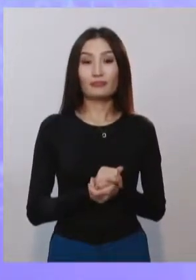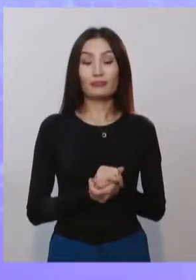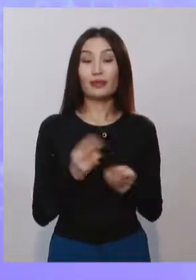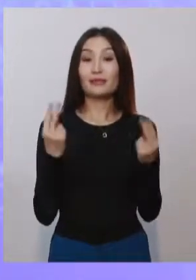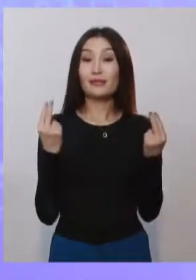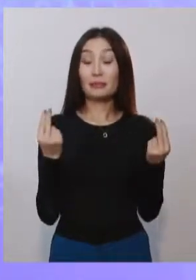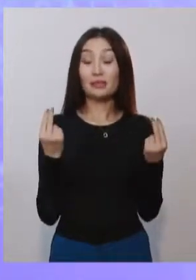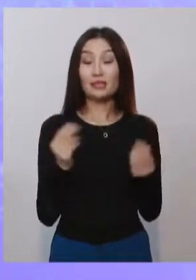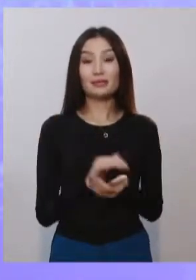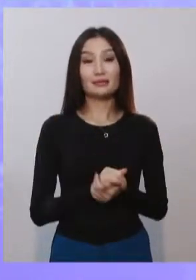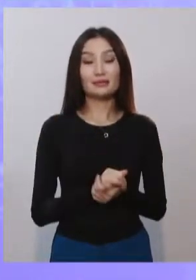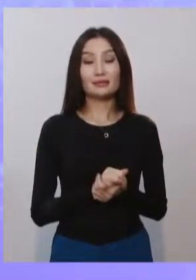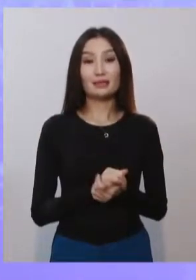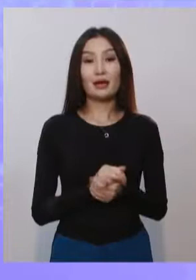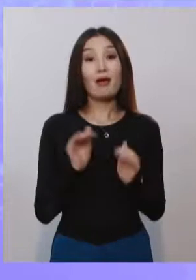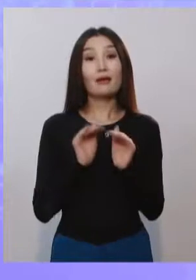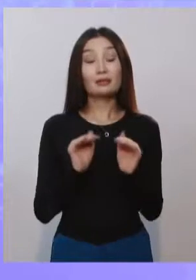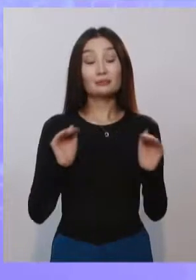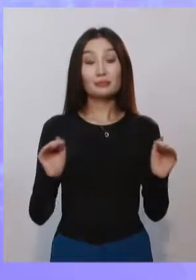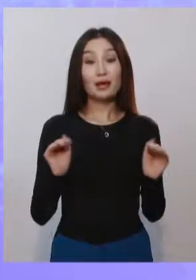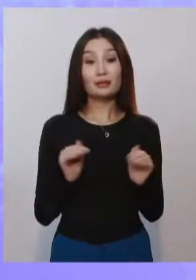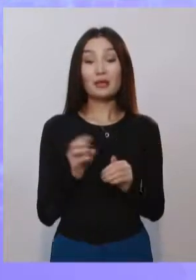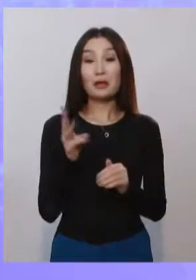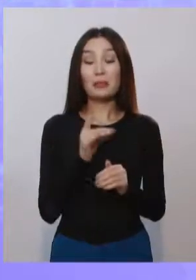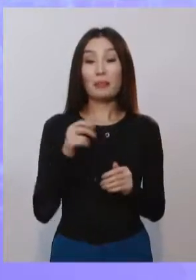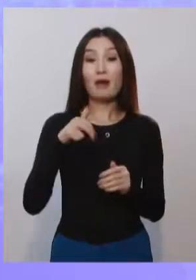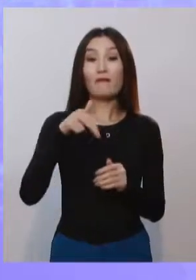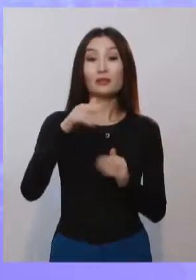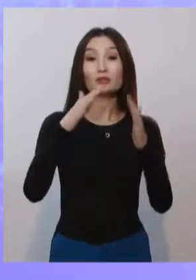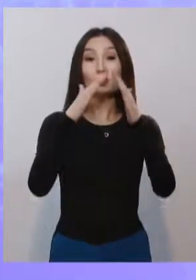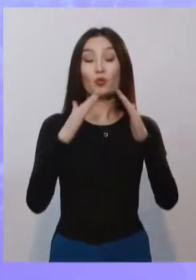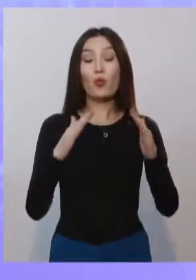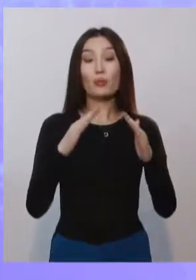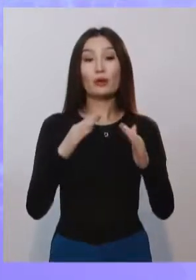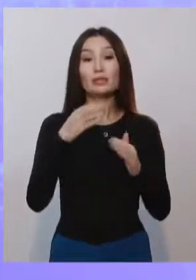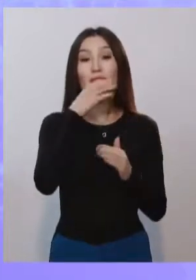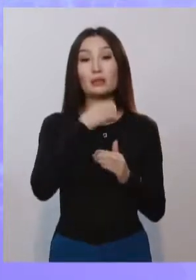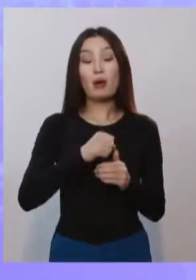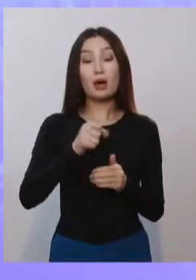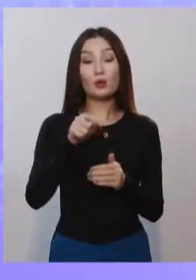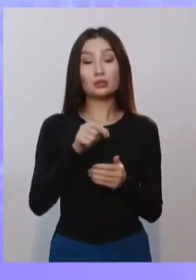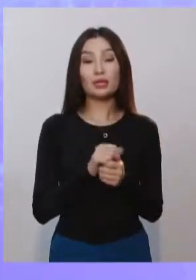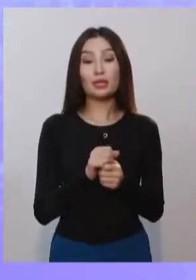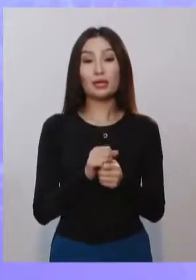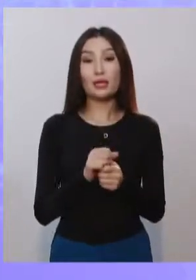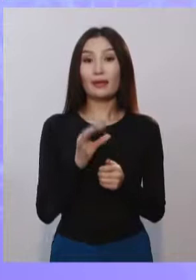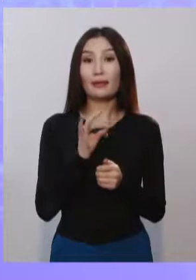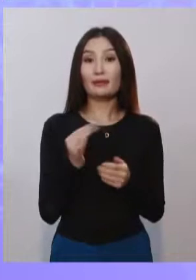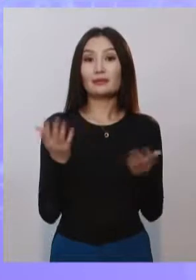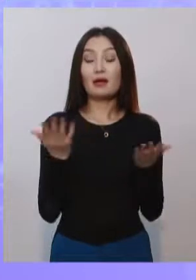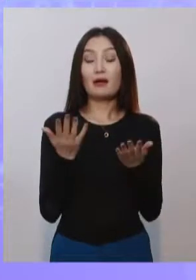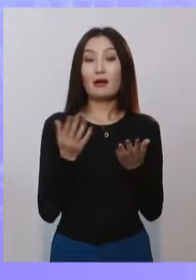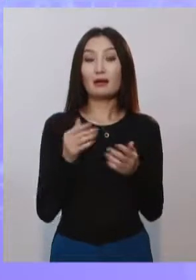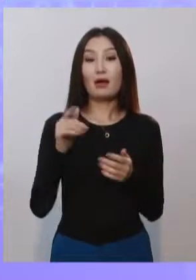замечательно ребята мы вышли к домику деда мороза из каких